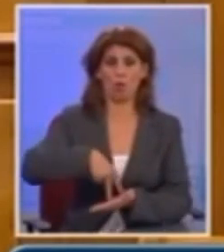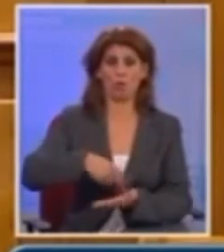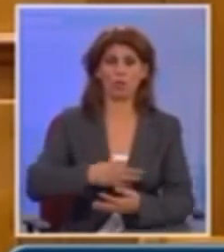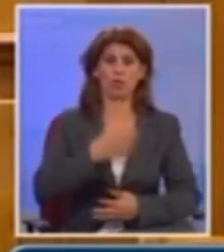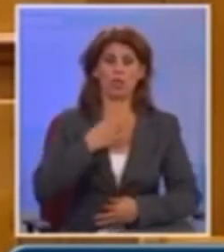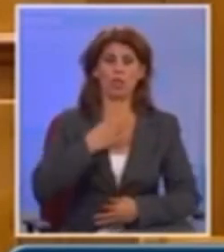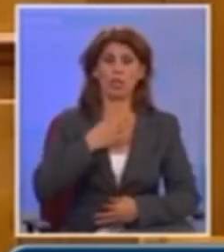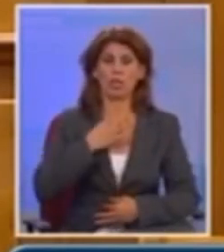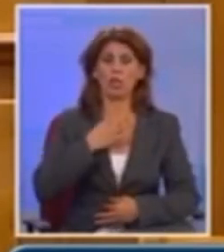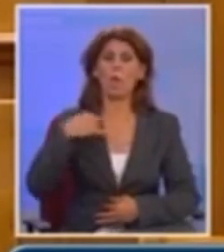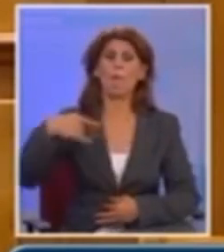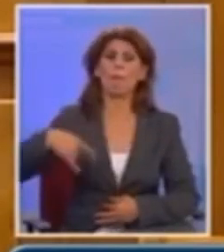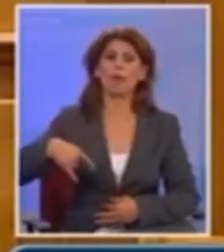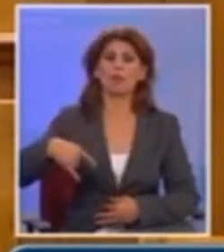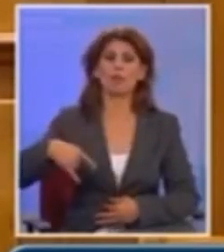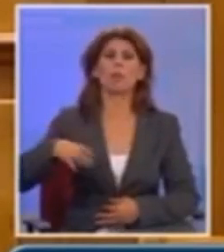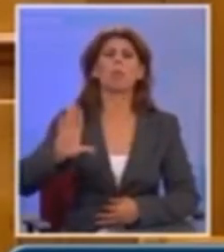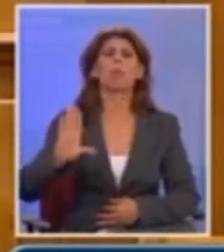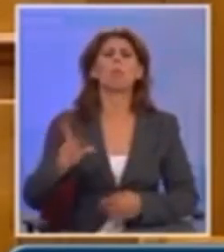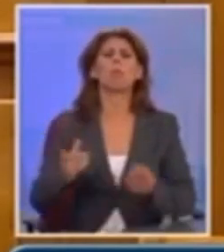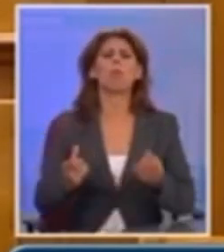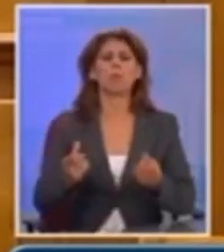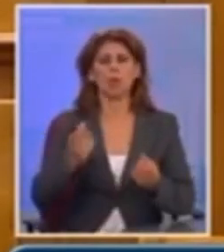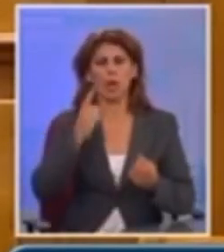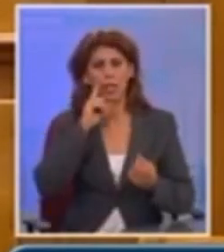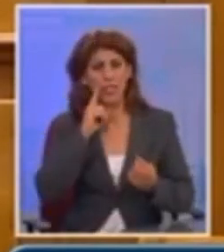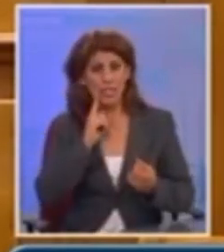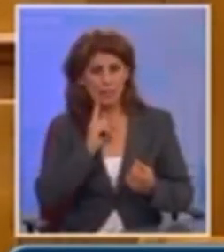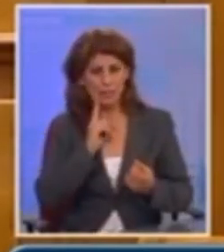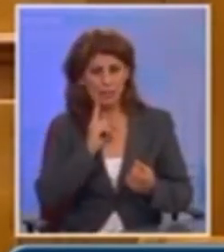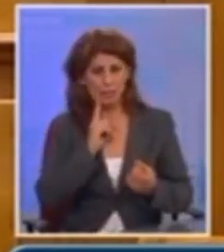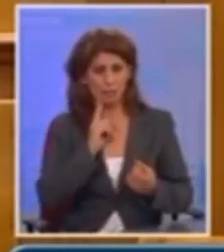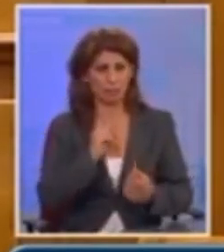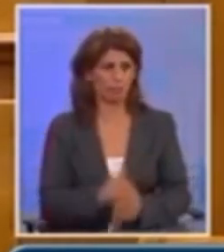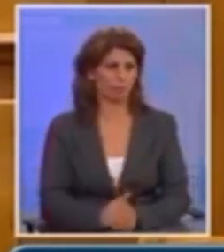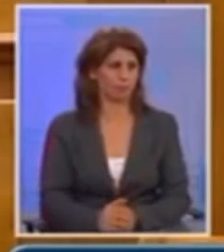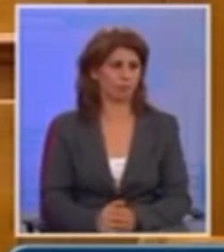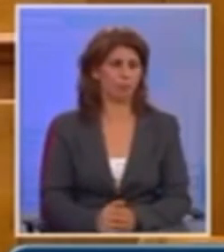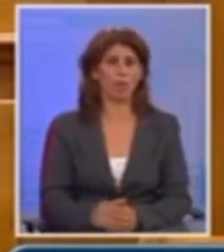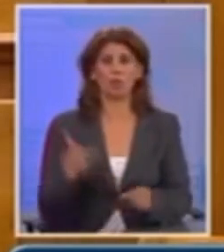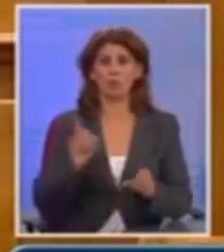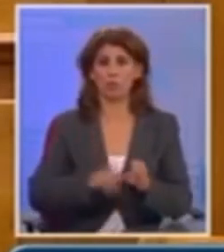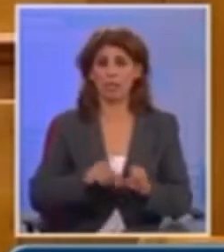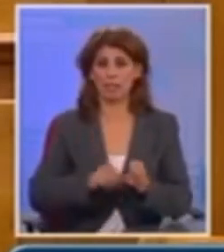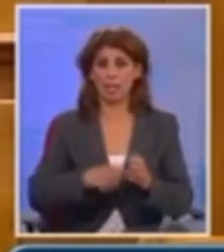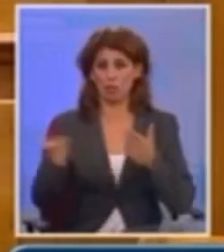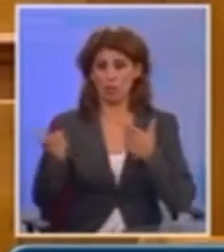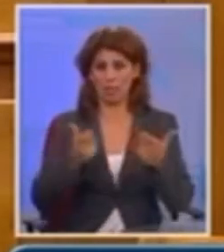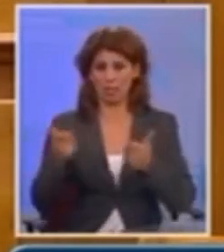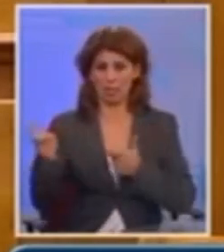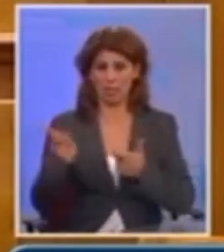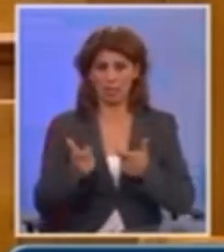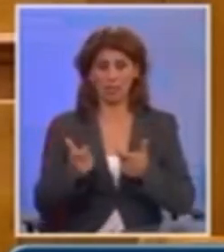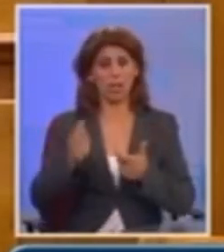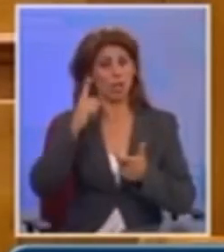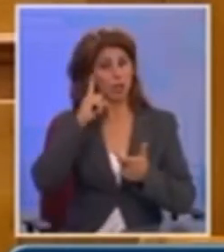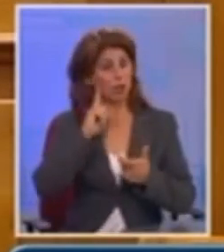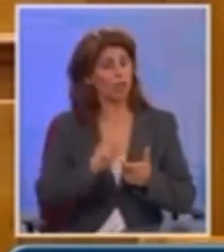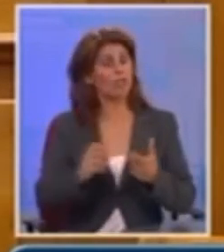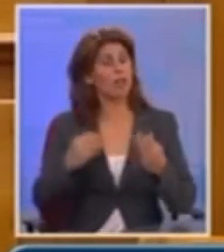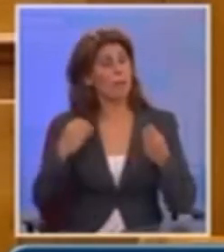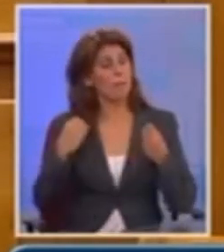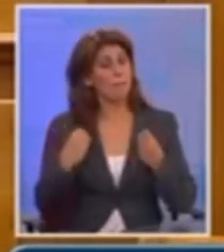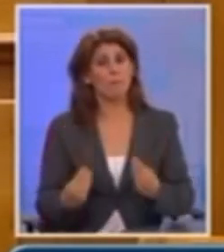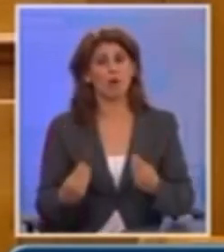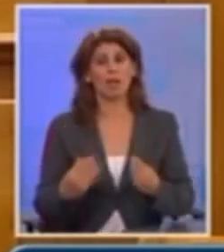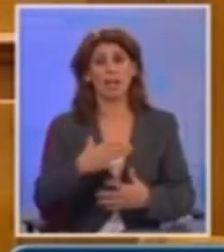κύριο Παπακοσταντίνου, που δεν προκαλούσε θλίψη στους εταίρους δανειστές. Το γνώριζαν πολύ